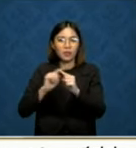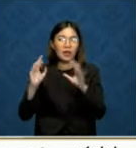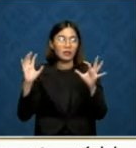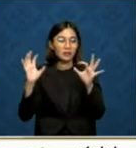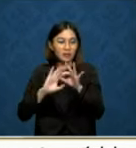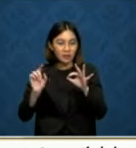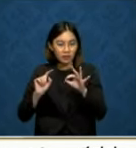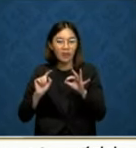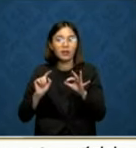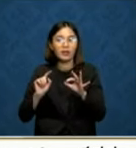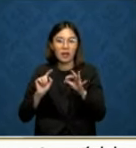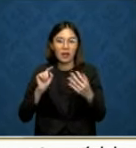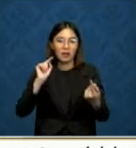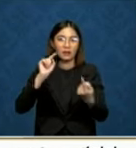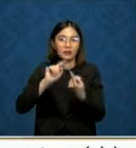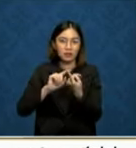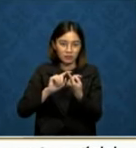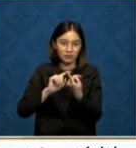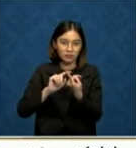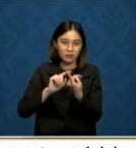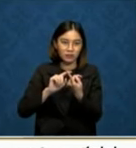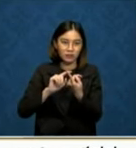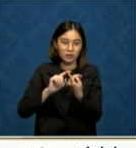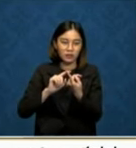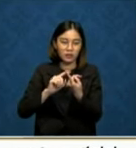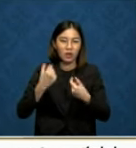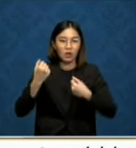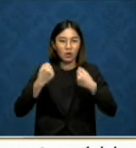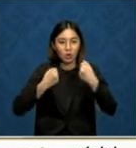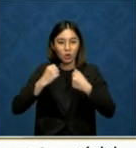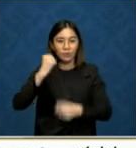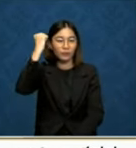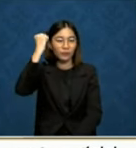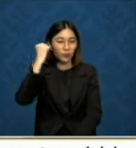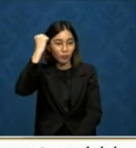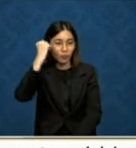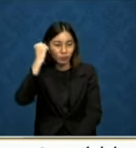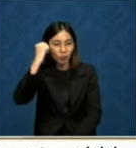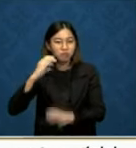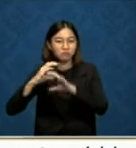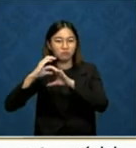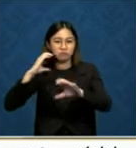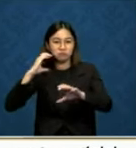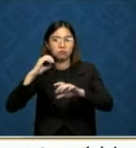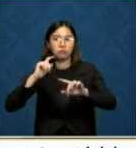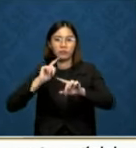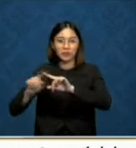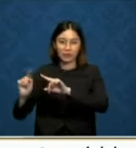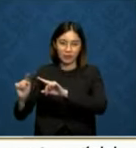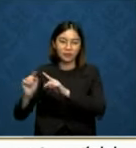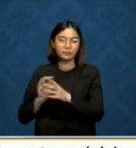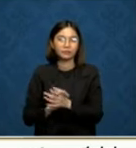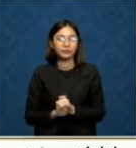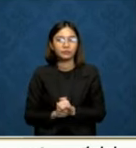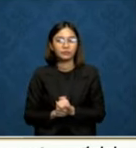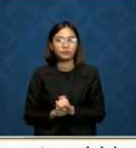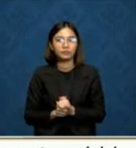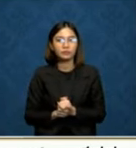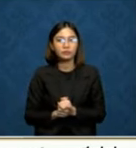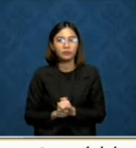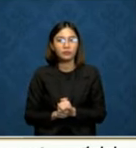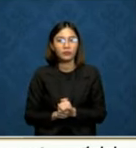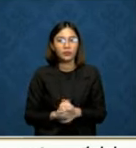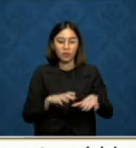องการเข้าถึงลดโยสาร หรือบริการขนส่นวนชนที่สัมคัณสั่น